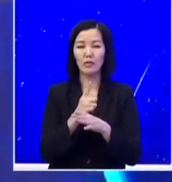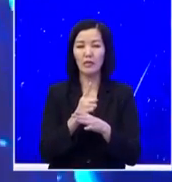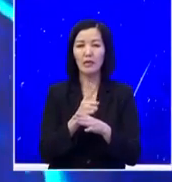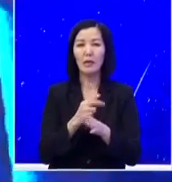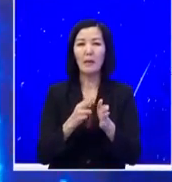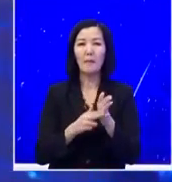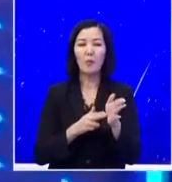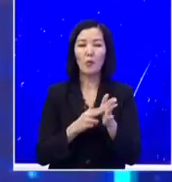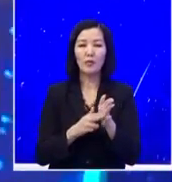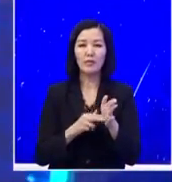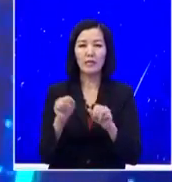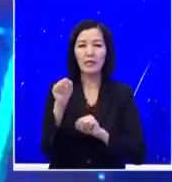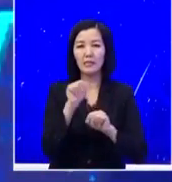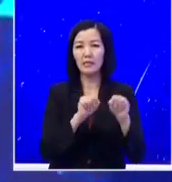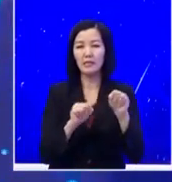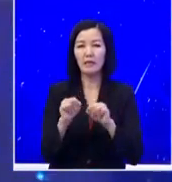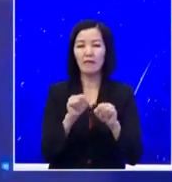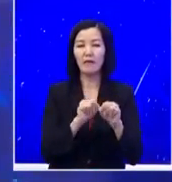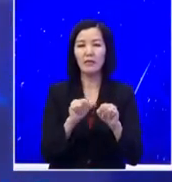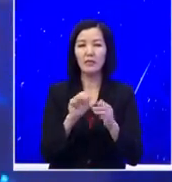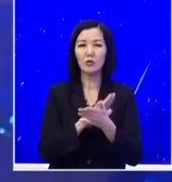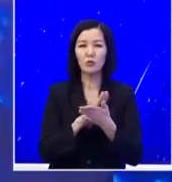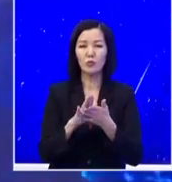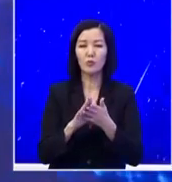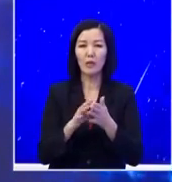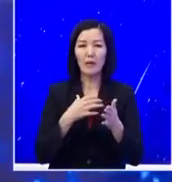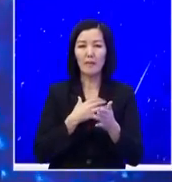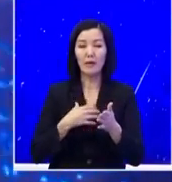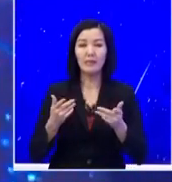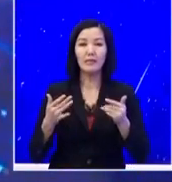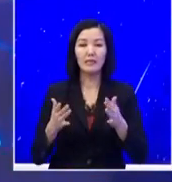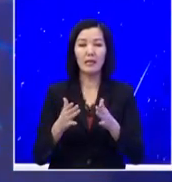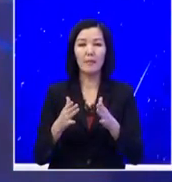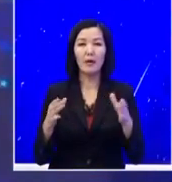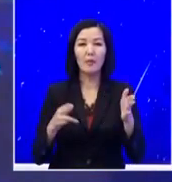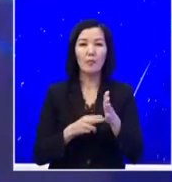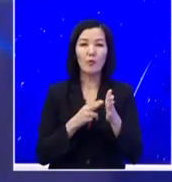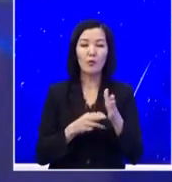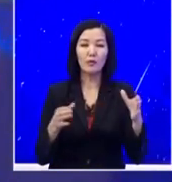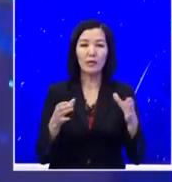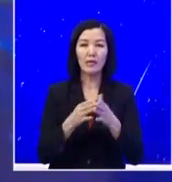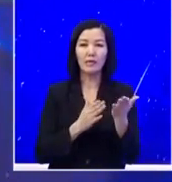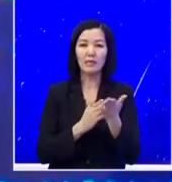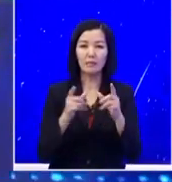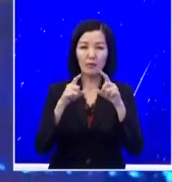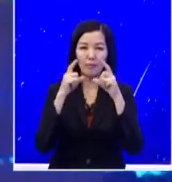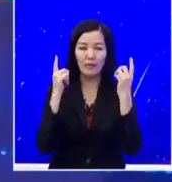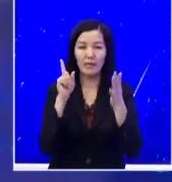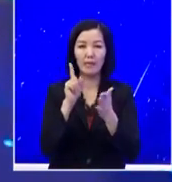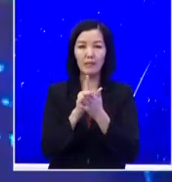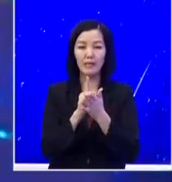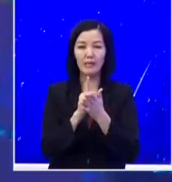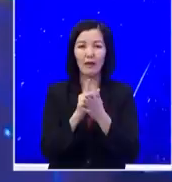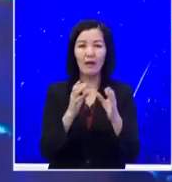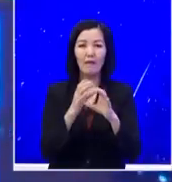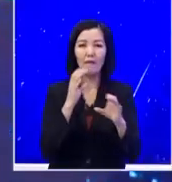Пойыздарда дезинфекциялық режимді күшейту маңызды талаптардың бірі болады. Мұнымен қоса пойыз бригадалары қызметкерлер маскамен жүруі керек. Вагондар